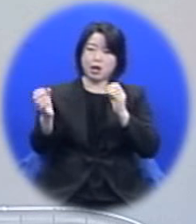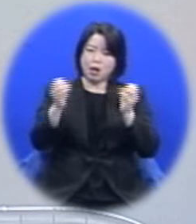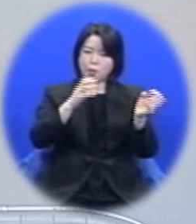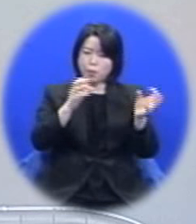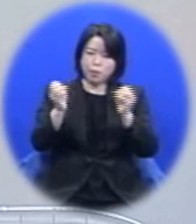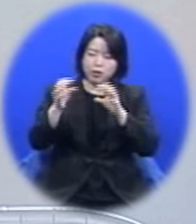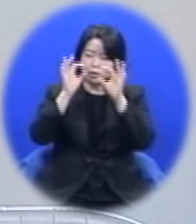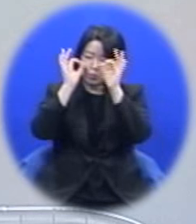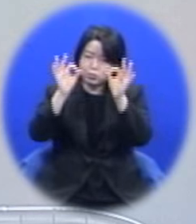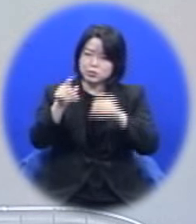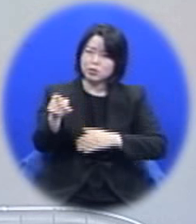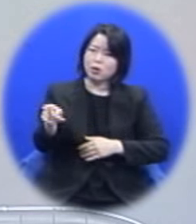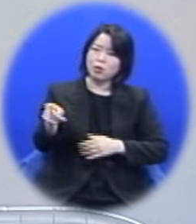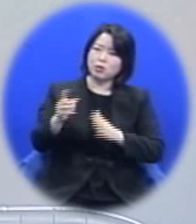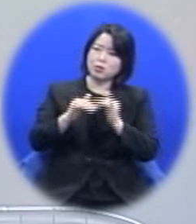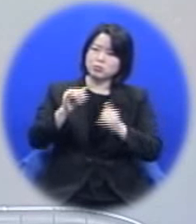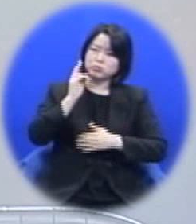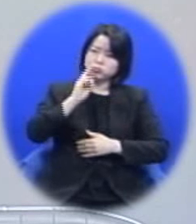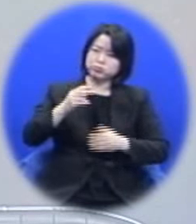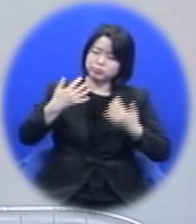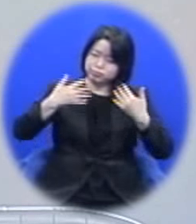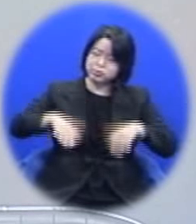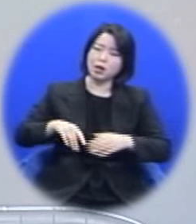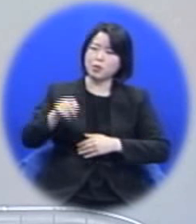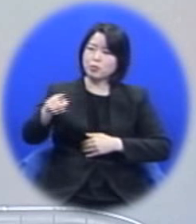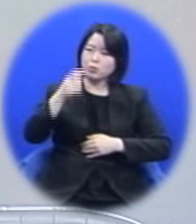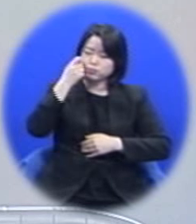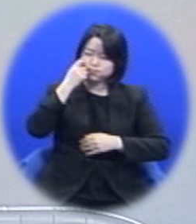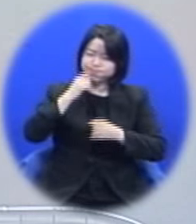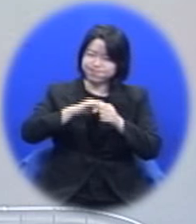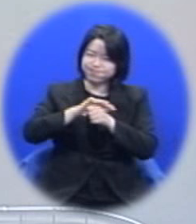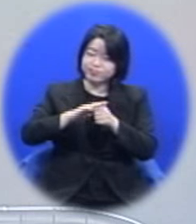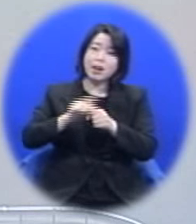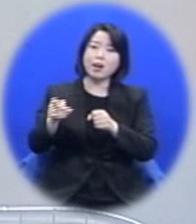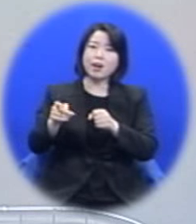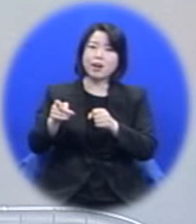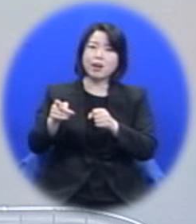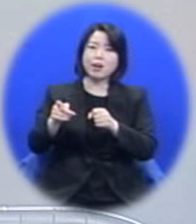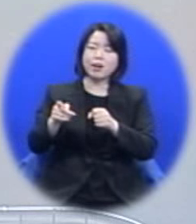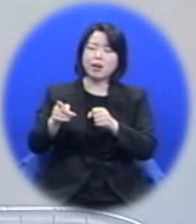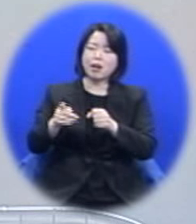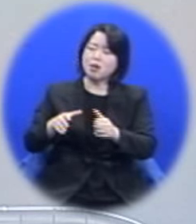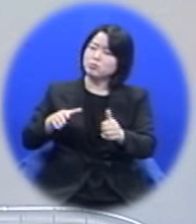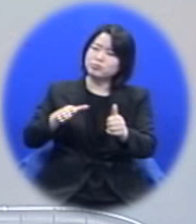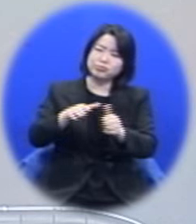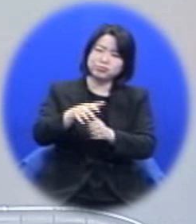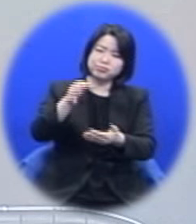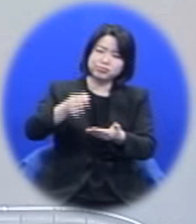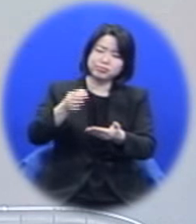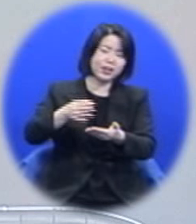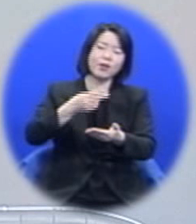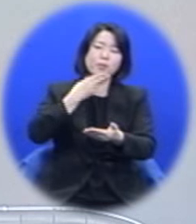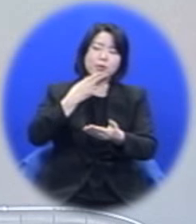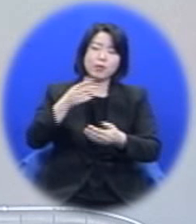보니까 너무 나약해요. 너무 불쌍해요. 죽일 가치도 없어요, 이